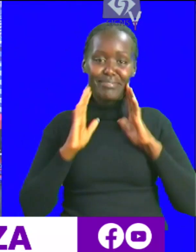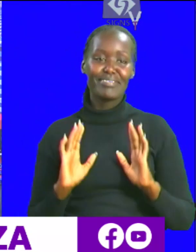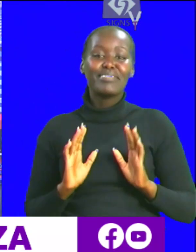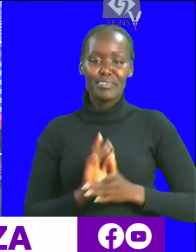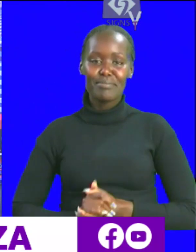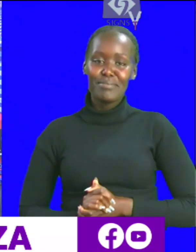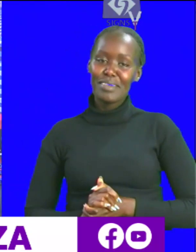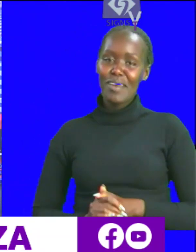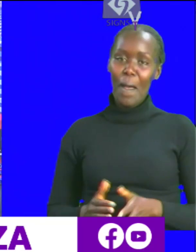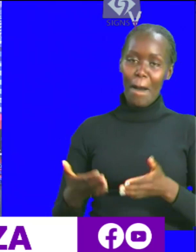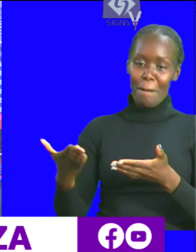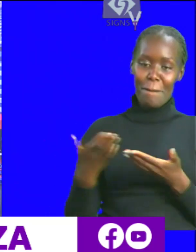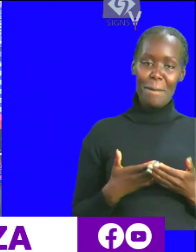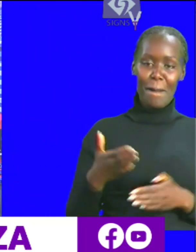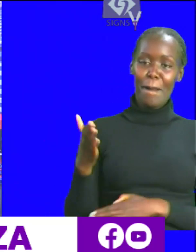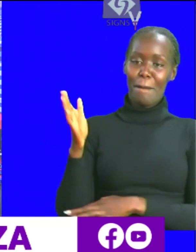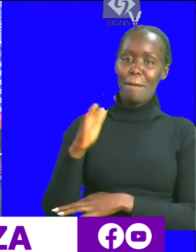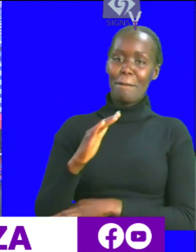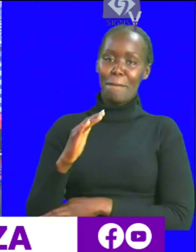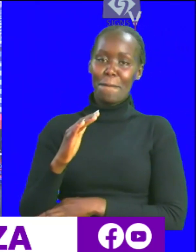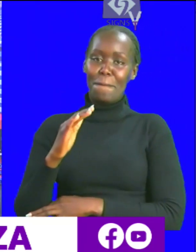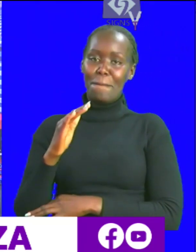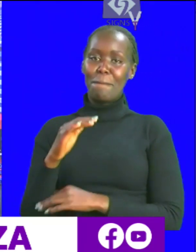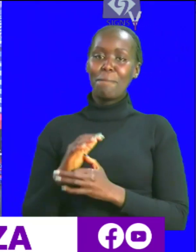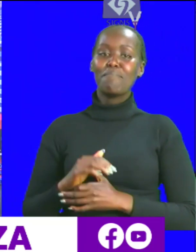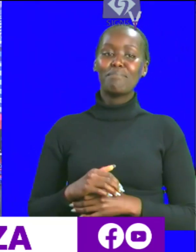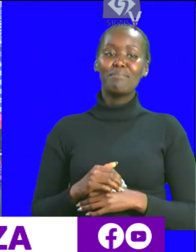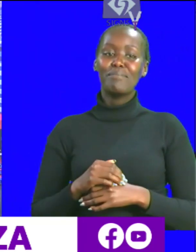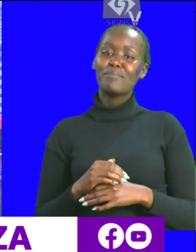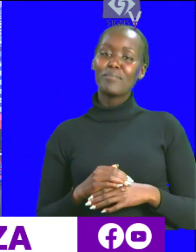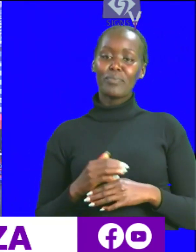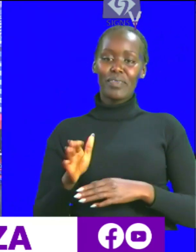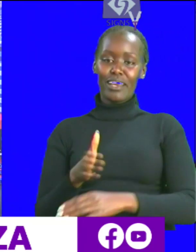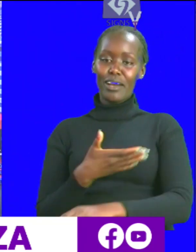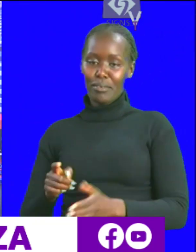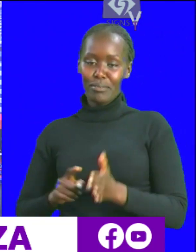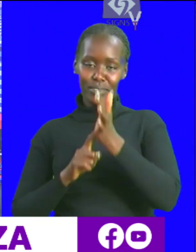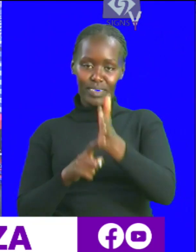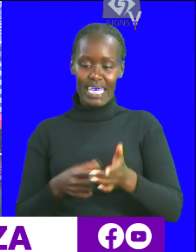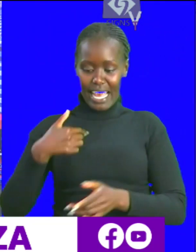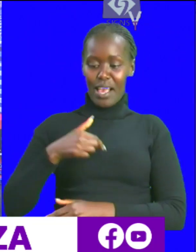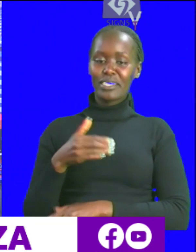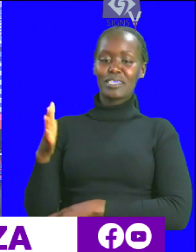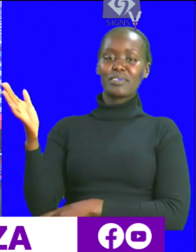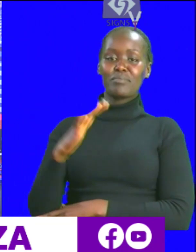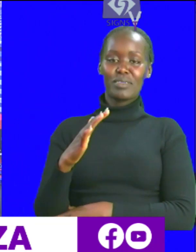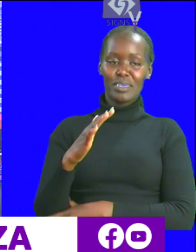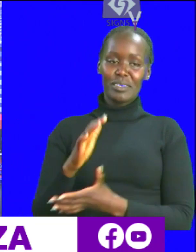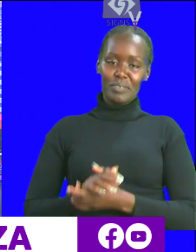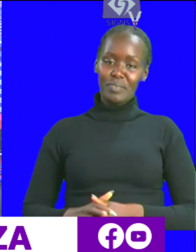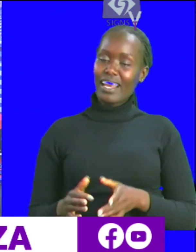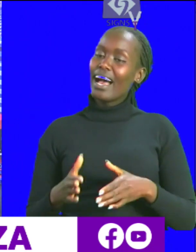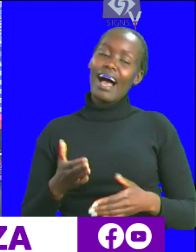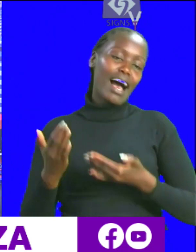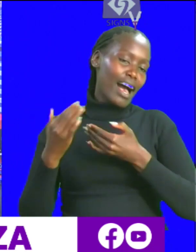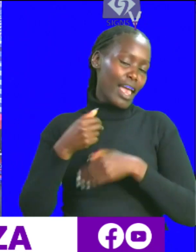Hallelujah. Welcome back to the Extravaganza. We are back. We are back. I wish you guys mungekuwa hapa. I mean,